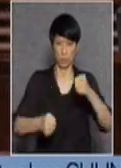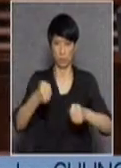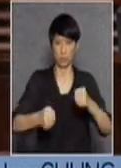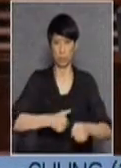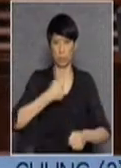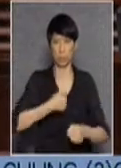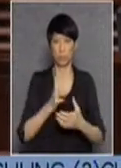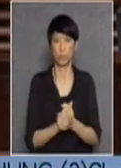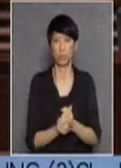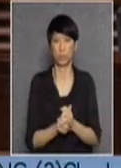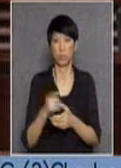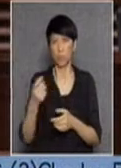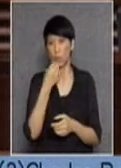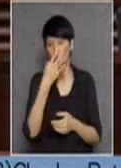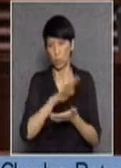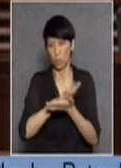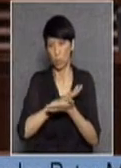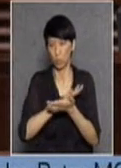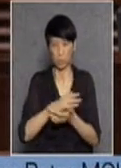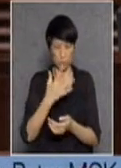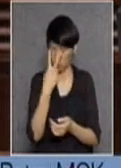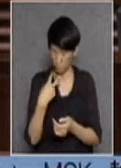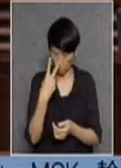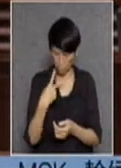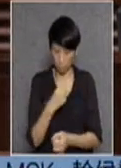讲给我听的故事真的非常辛酸。